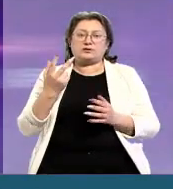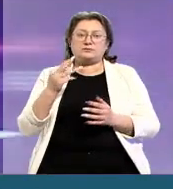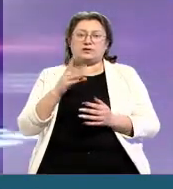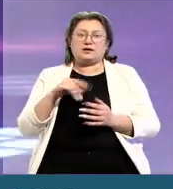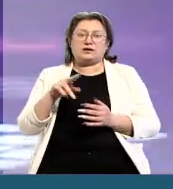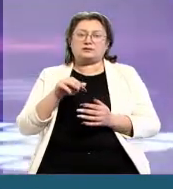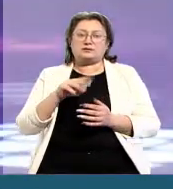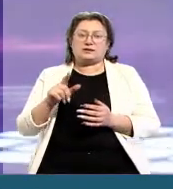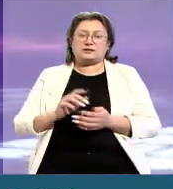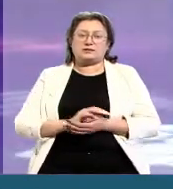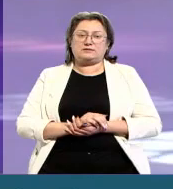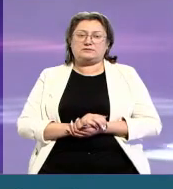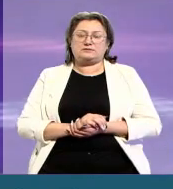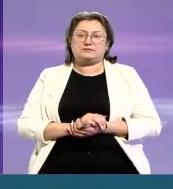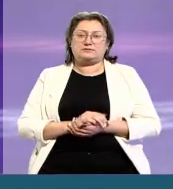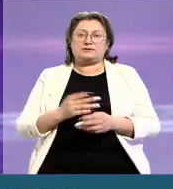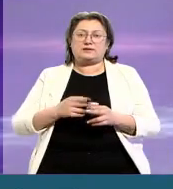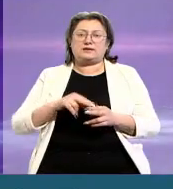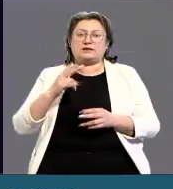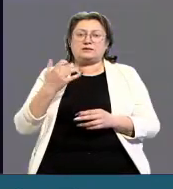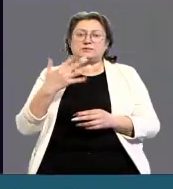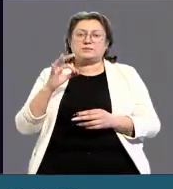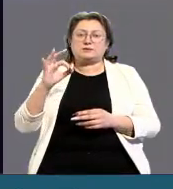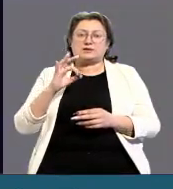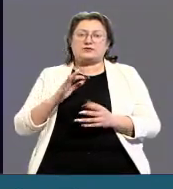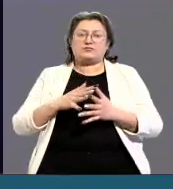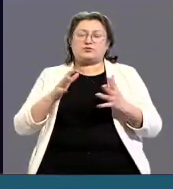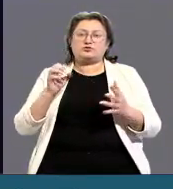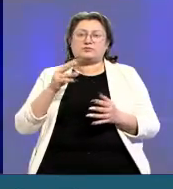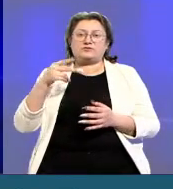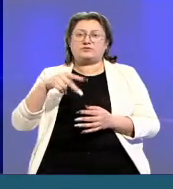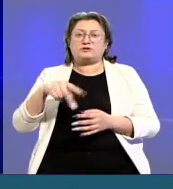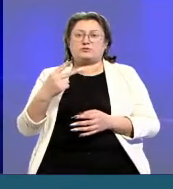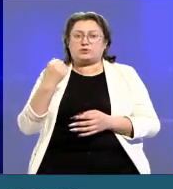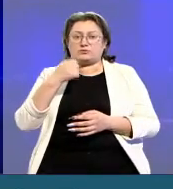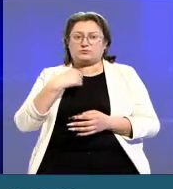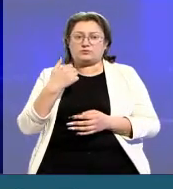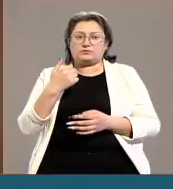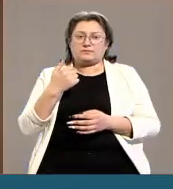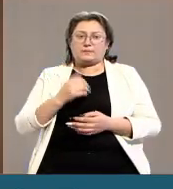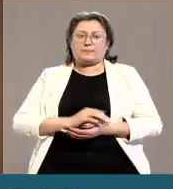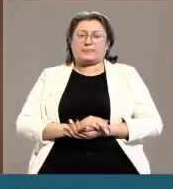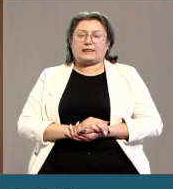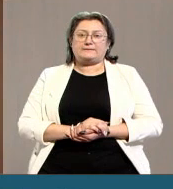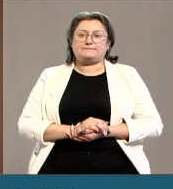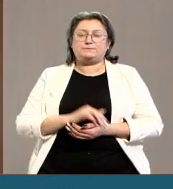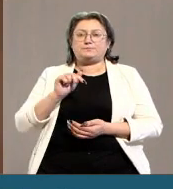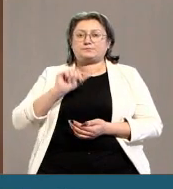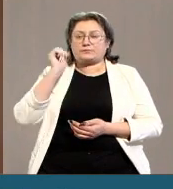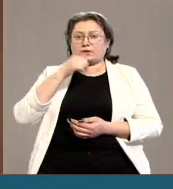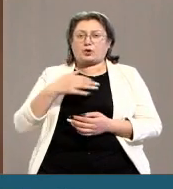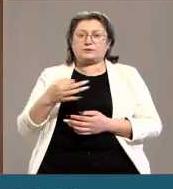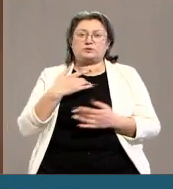базасында 1366 шығармашылық ұжым жұмыс істейді. 16000 өнерпаз осы ұжымда жұмыспен қамтылған. В сфере культуры